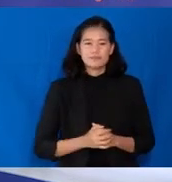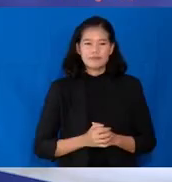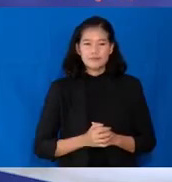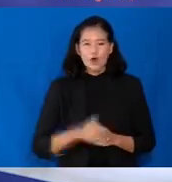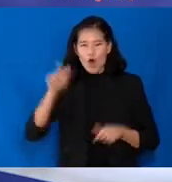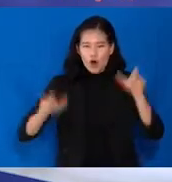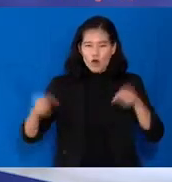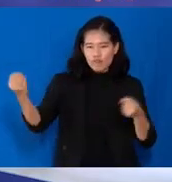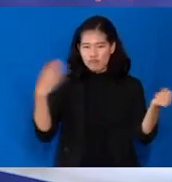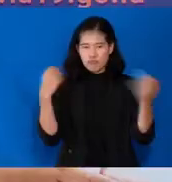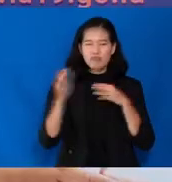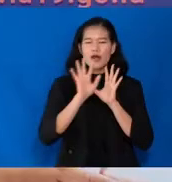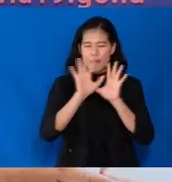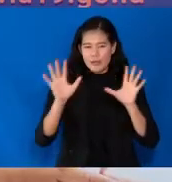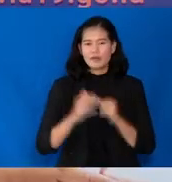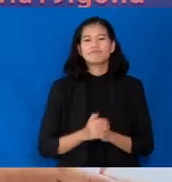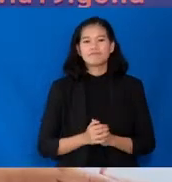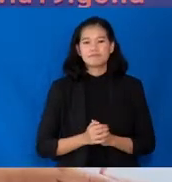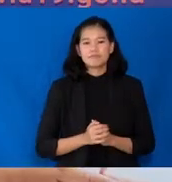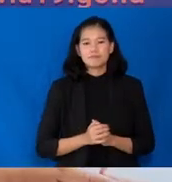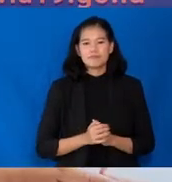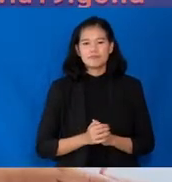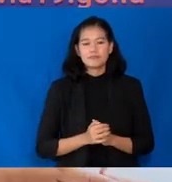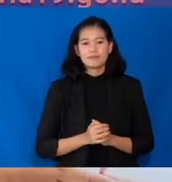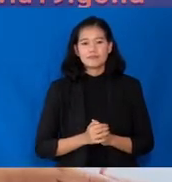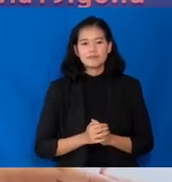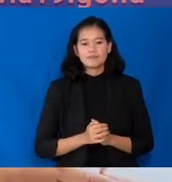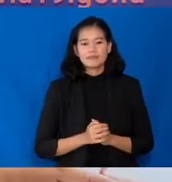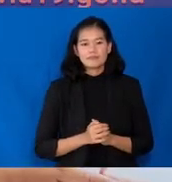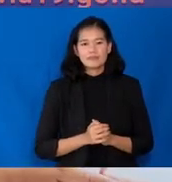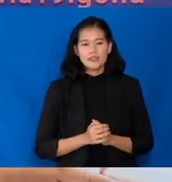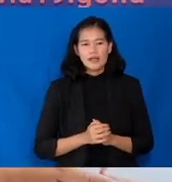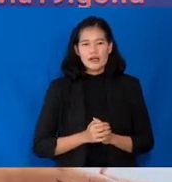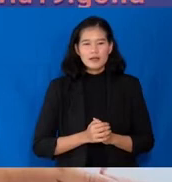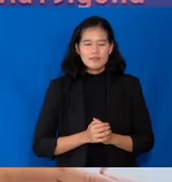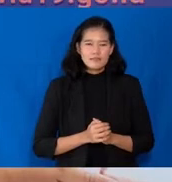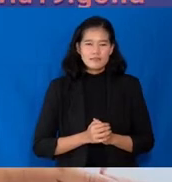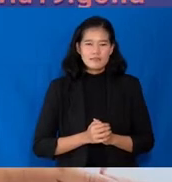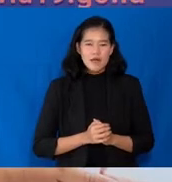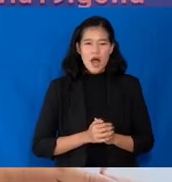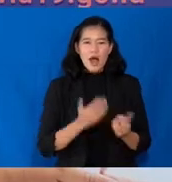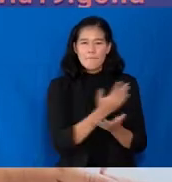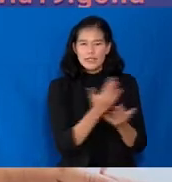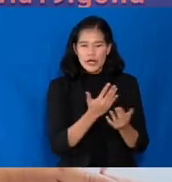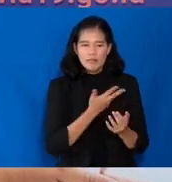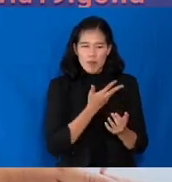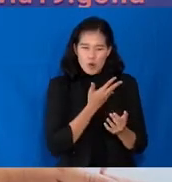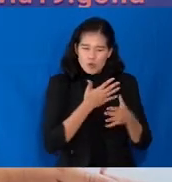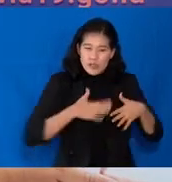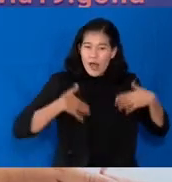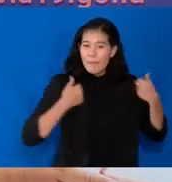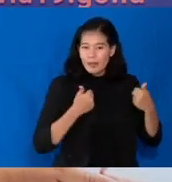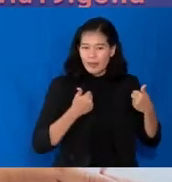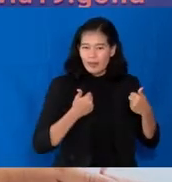oleh banyak kalangan Hai disamping pertimbangan penyelamatan warga negara dari dari